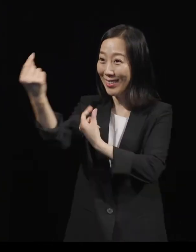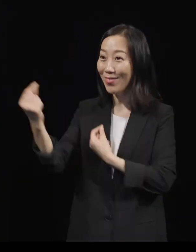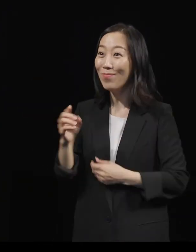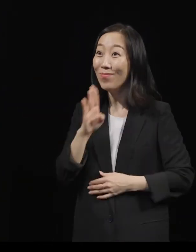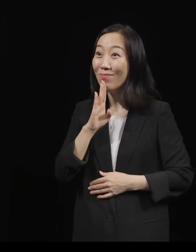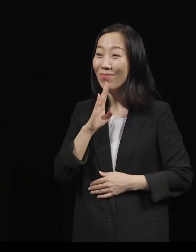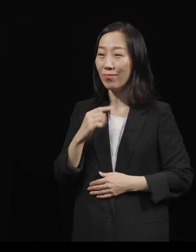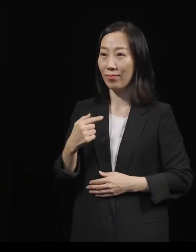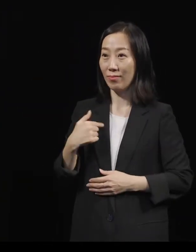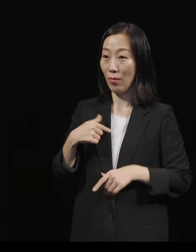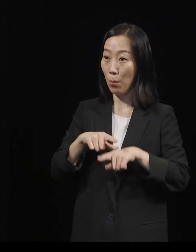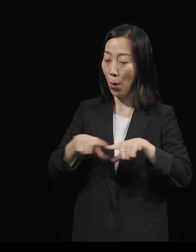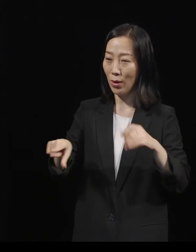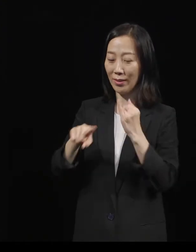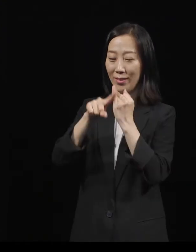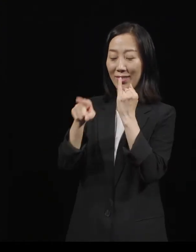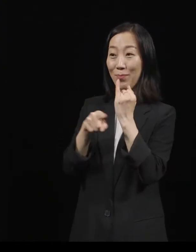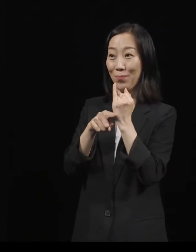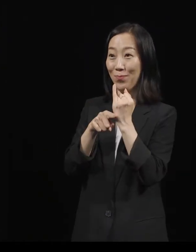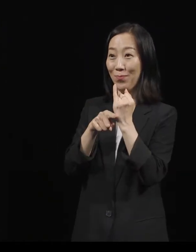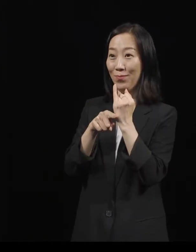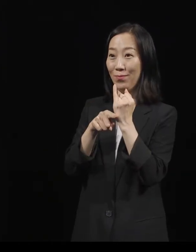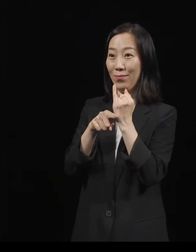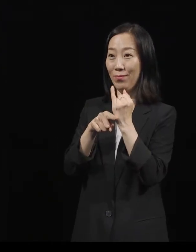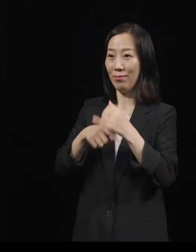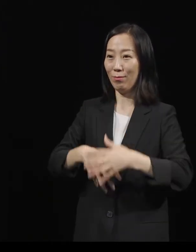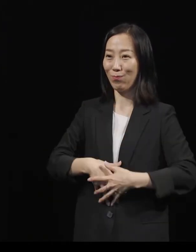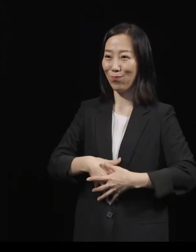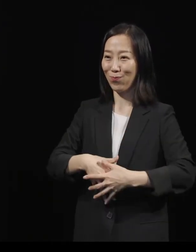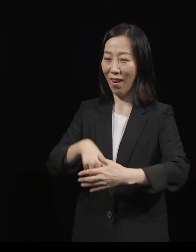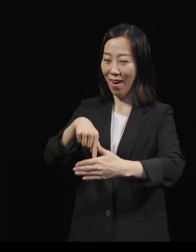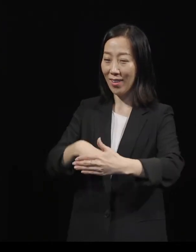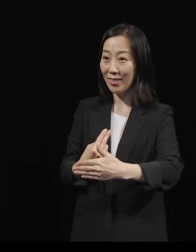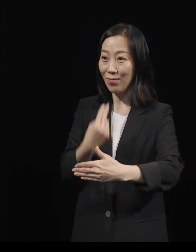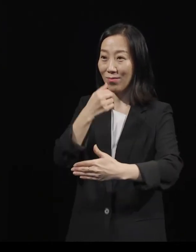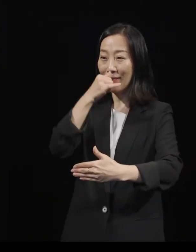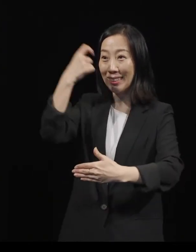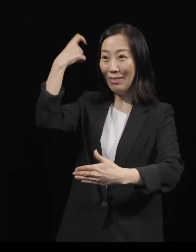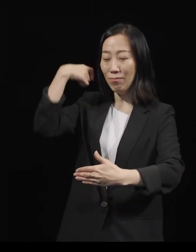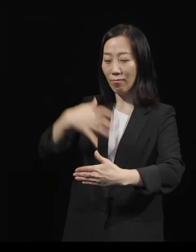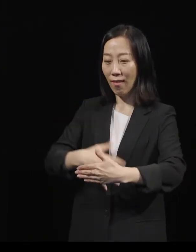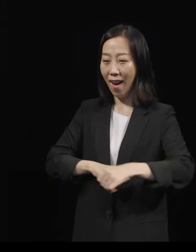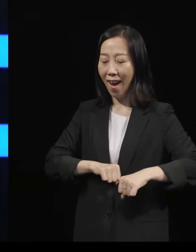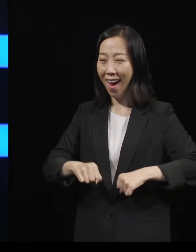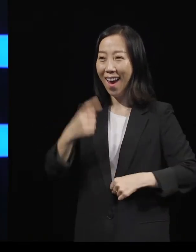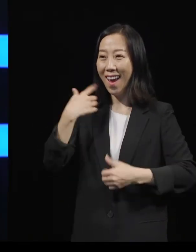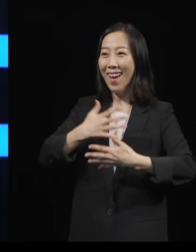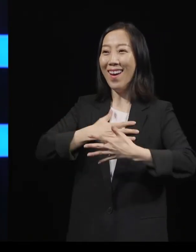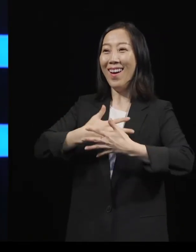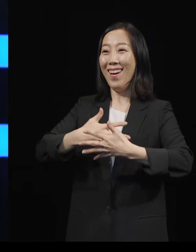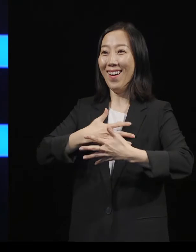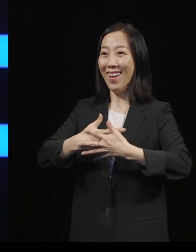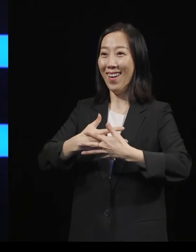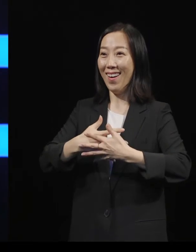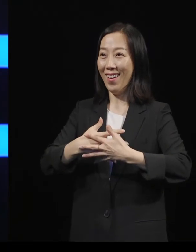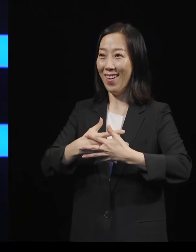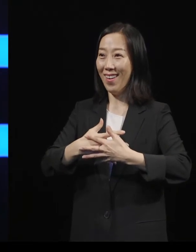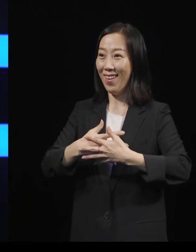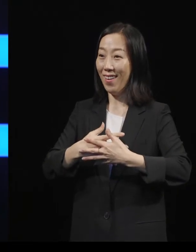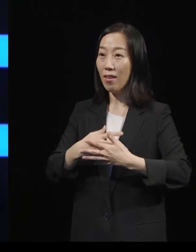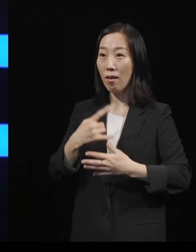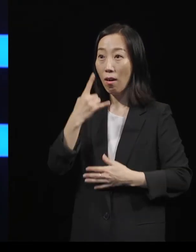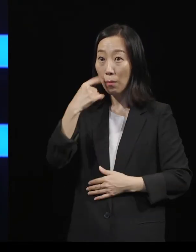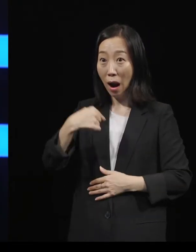우리가 보통 임신을 하게 되면 생명을 품게 되면 정말 설렌다고 하잖아요. 저도 똑같이